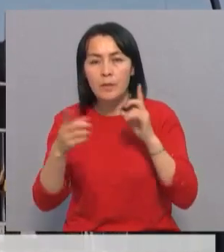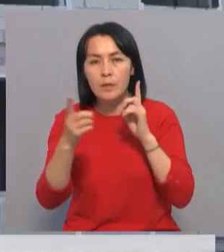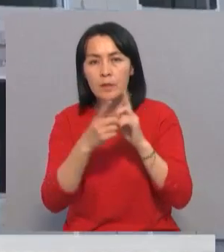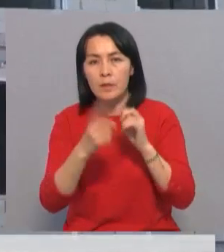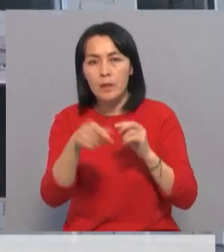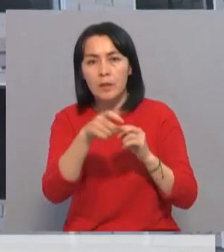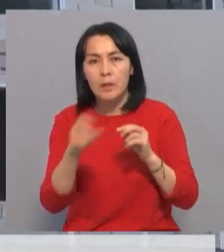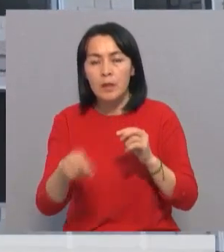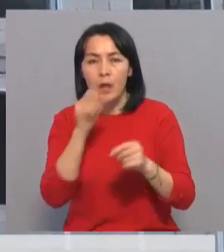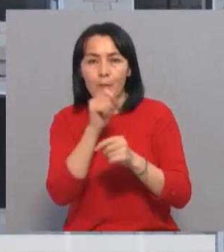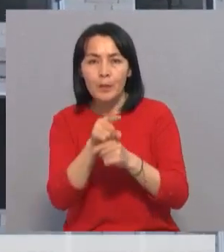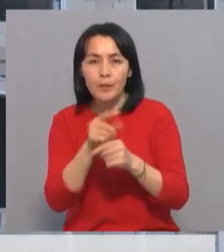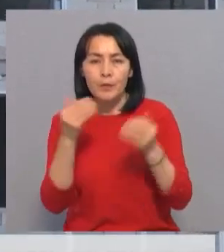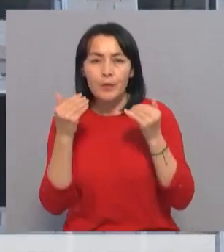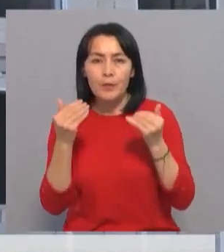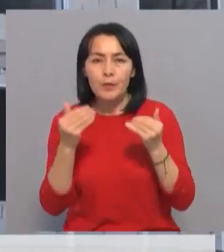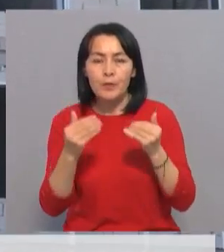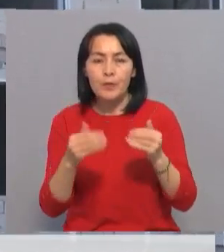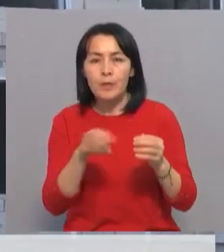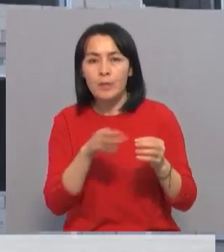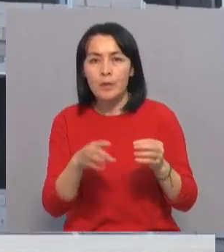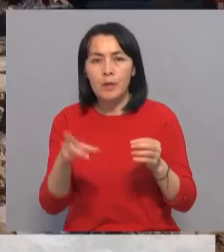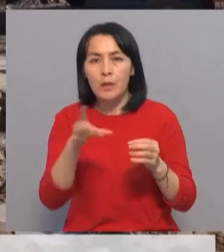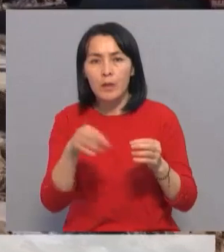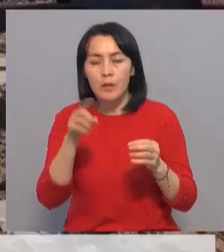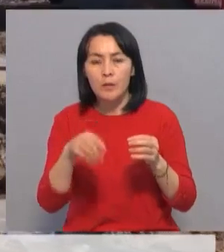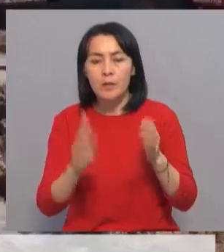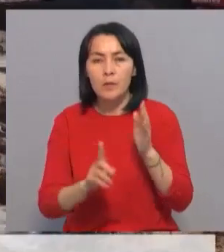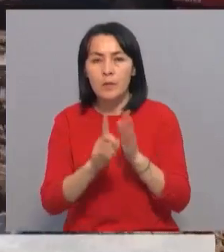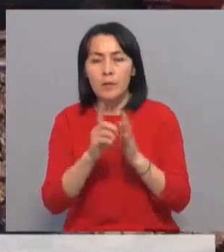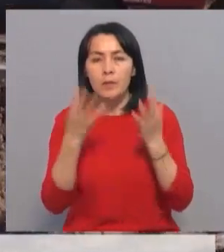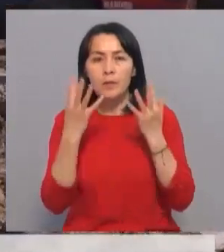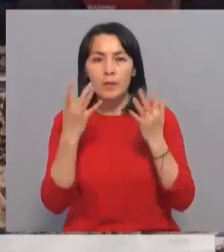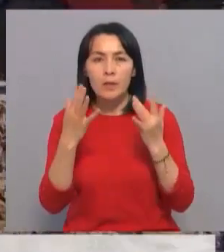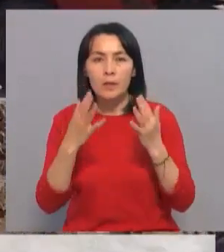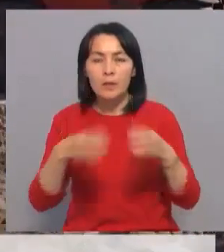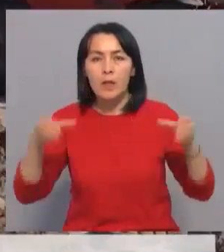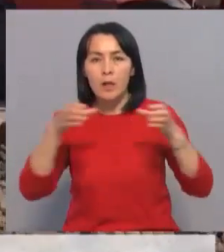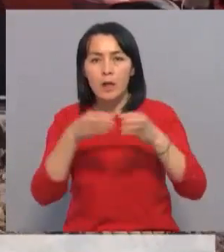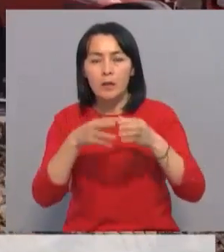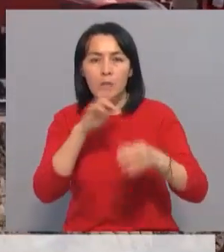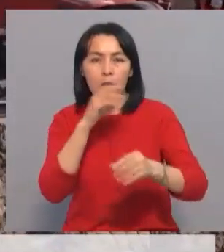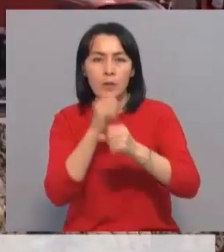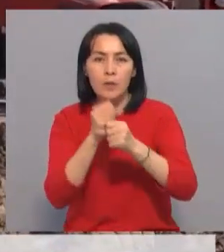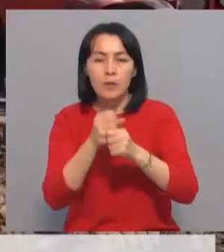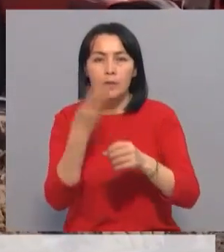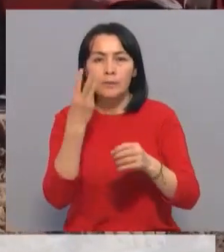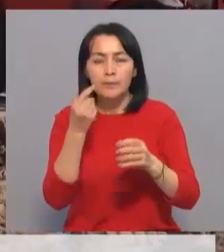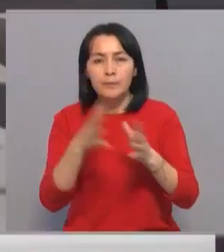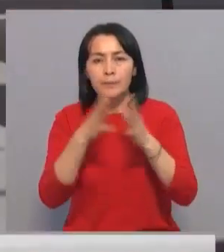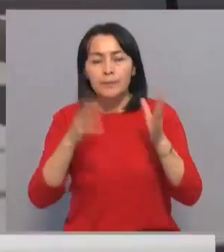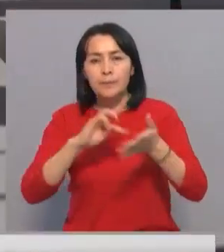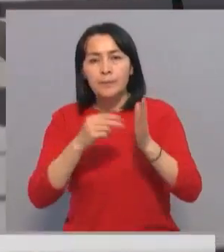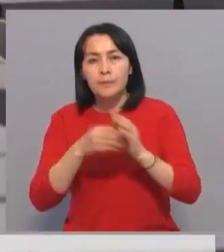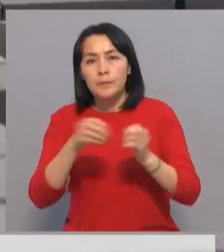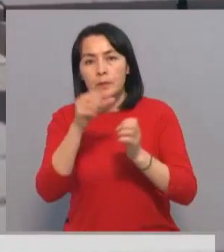с подрядчиками и дал поручение. ЖК в микрорайоне Утрар возводят сразу несколько подрядных организаций. Общая стоимость масштабного